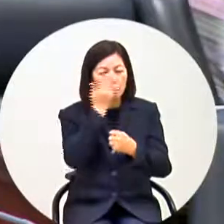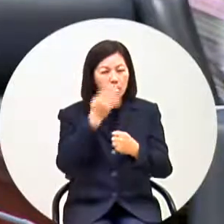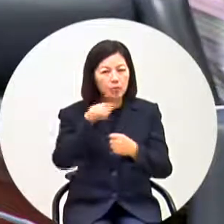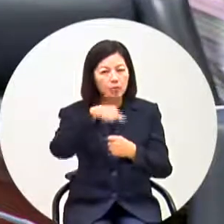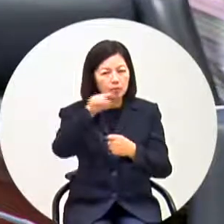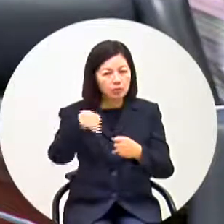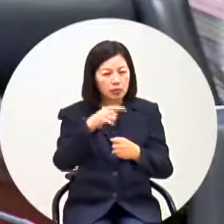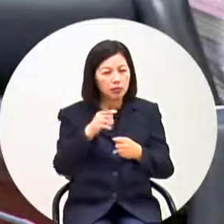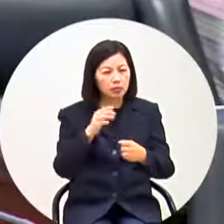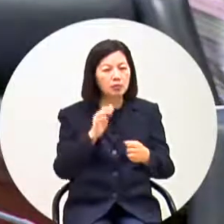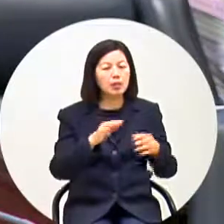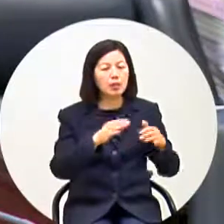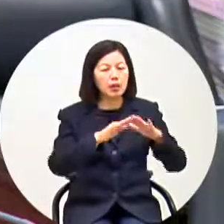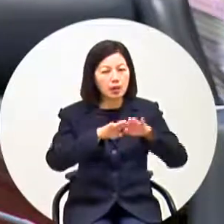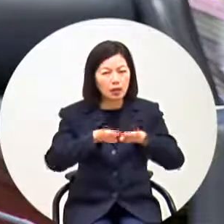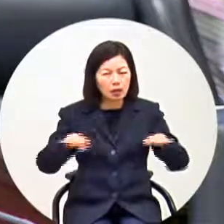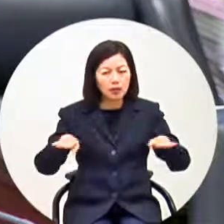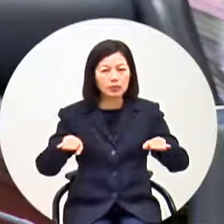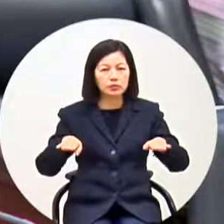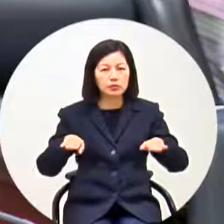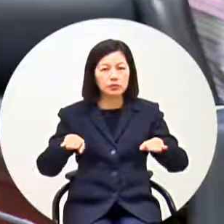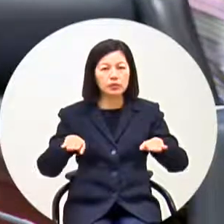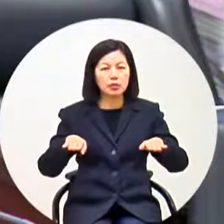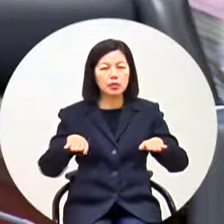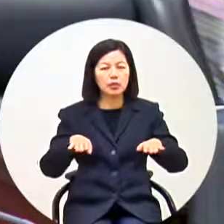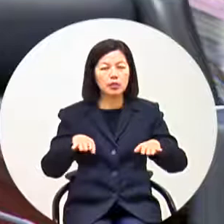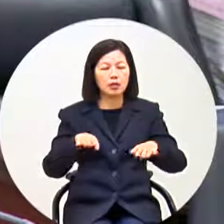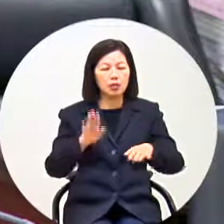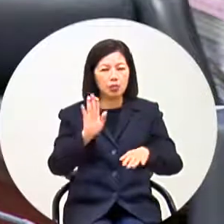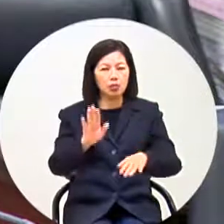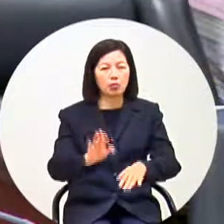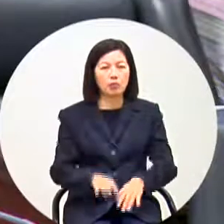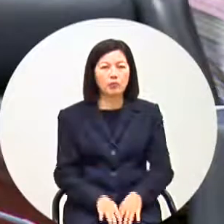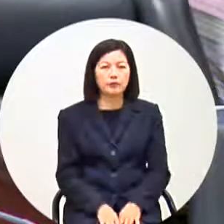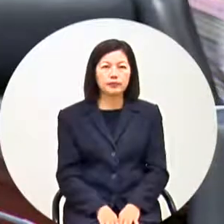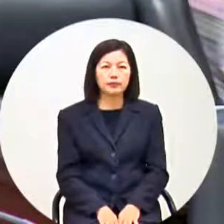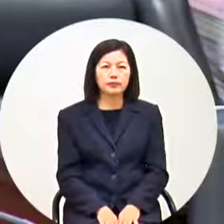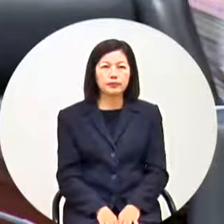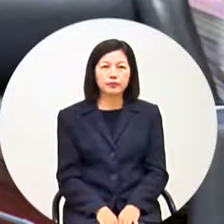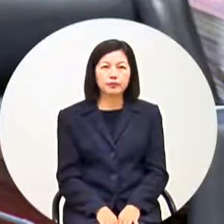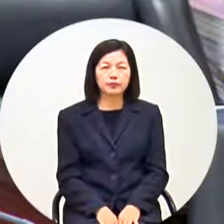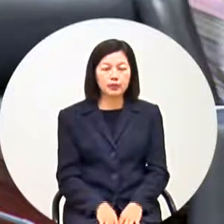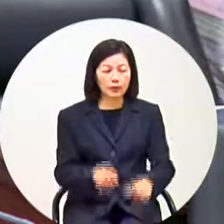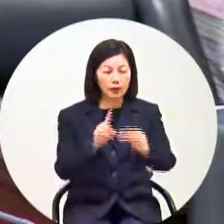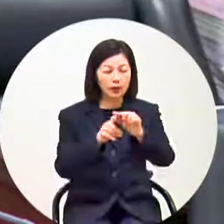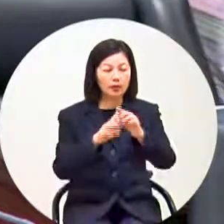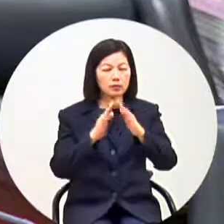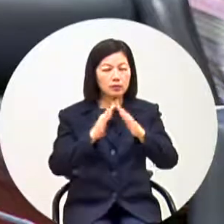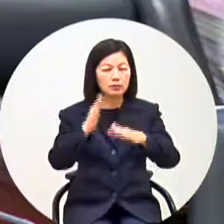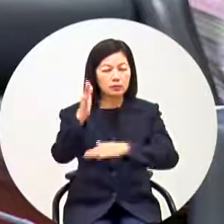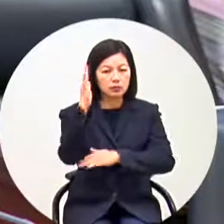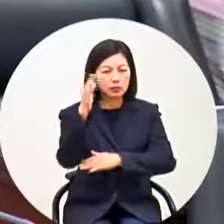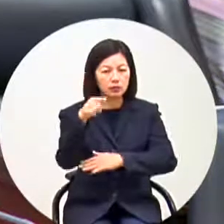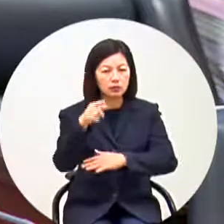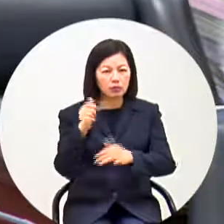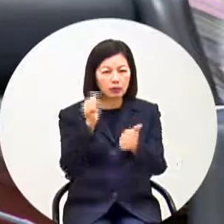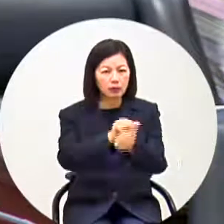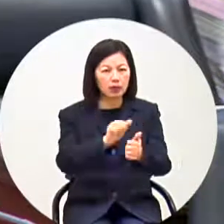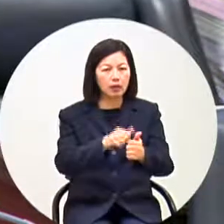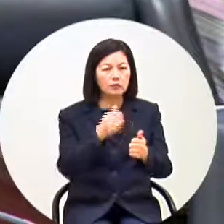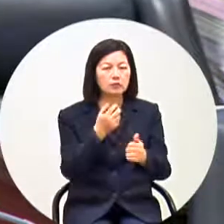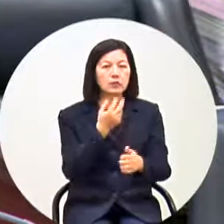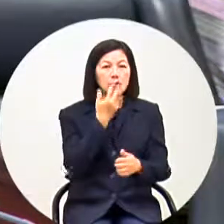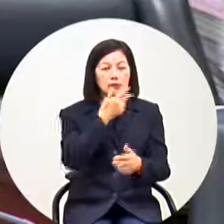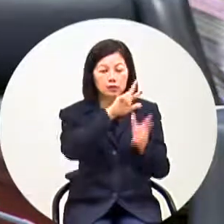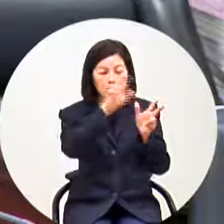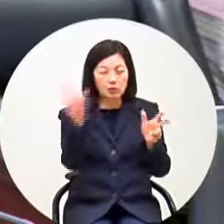安全的顾虑哦。所以你看，台中市政府就靠着彩虹眷村哦，就可以赚进吸